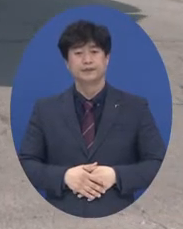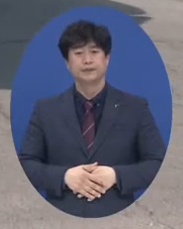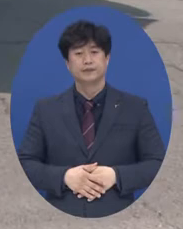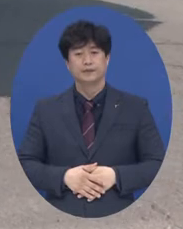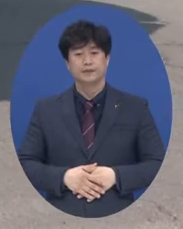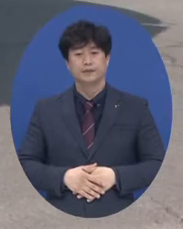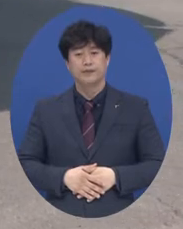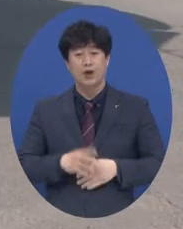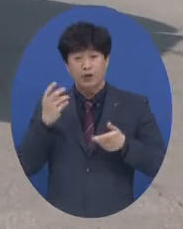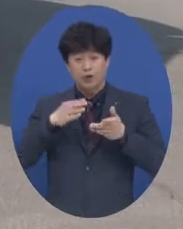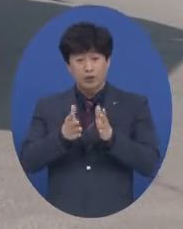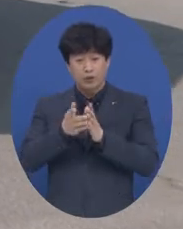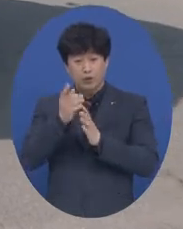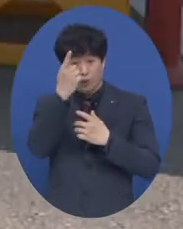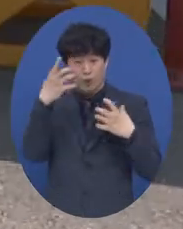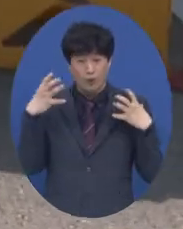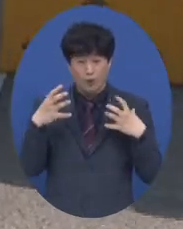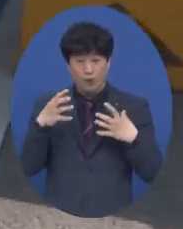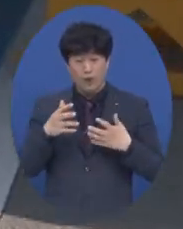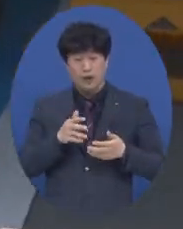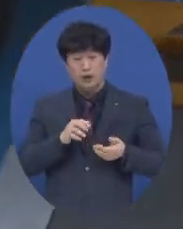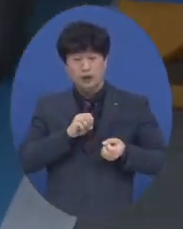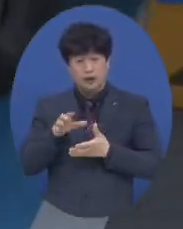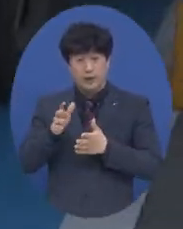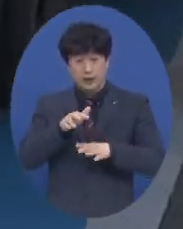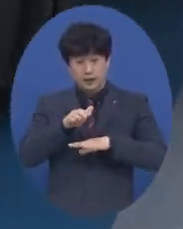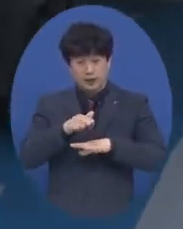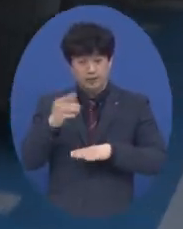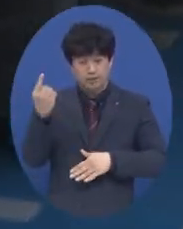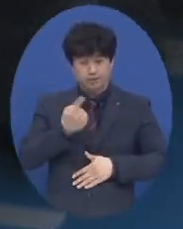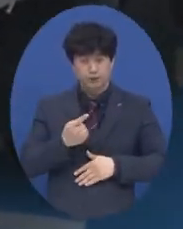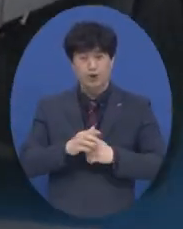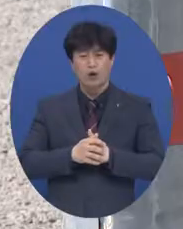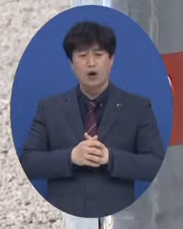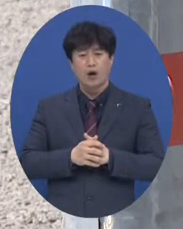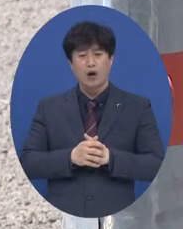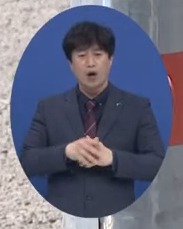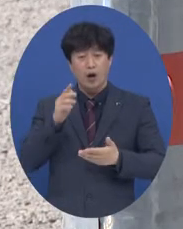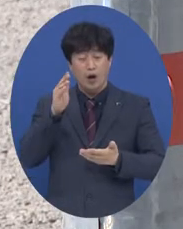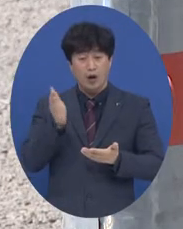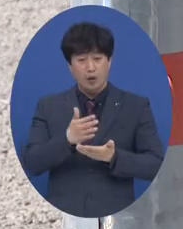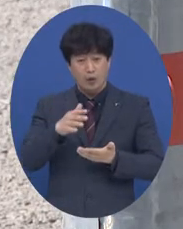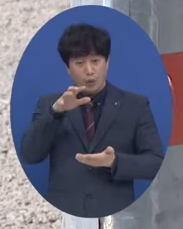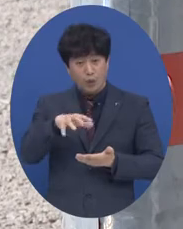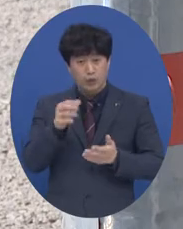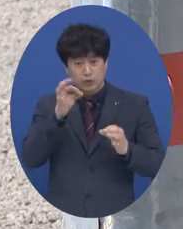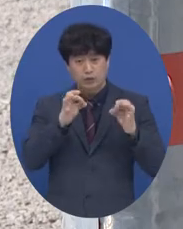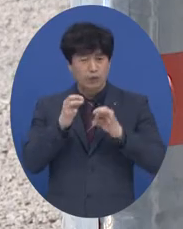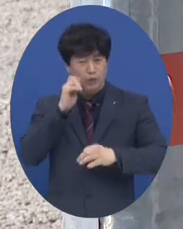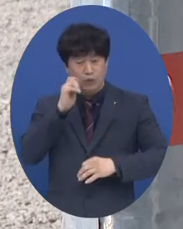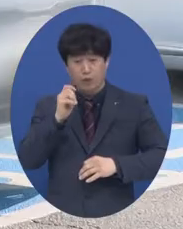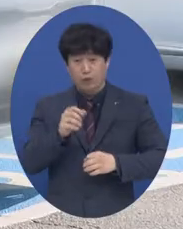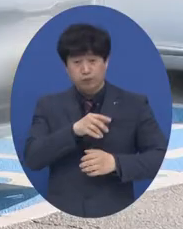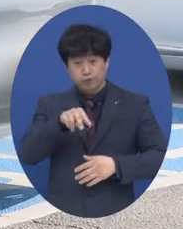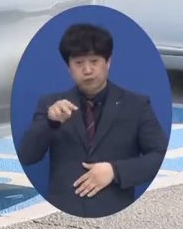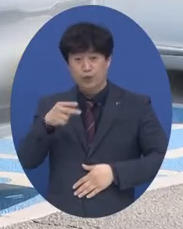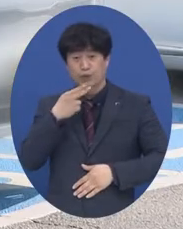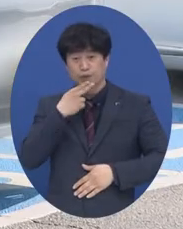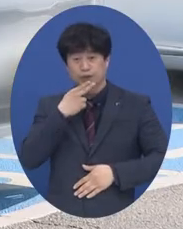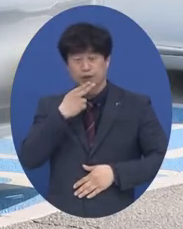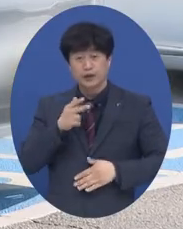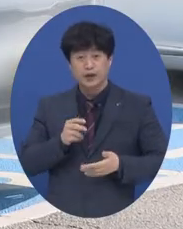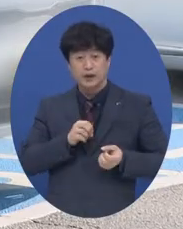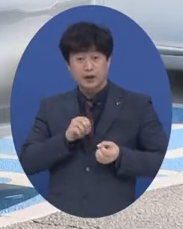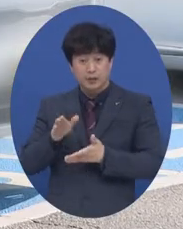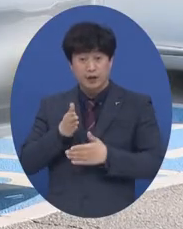경기도 청사의 특대 차량이 들어옵니다 주차장 빈 자릴 찾아 헤맬 필요 없이 택배 전용이라고 파랗게 표시된 택배 차량